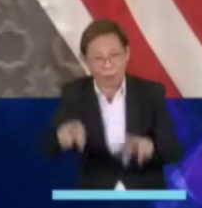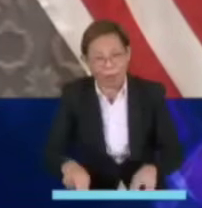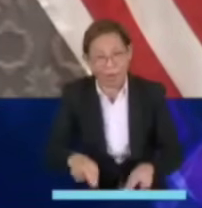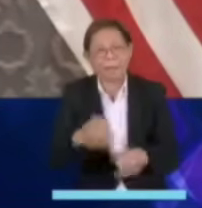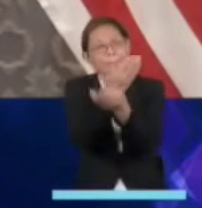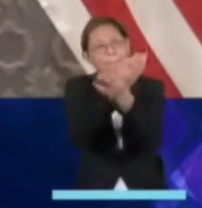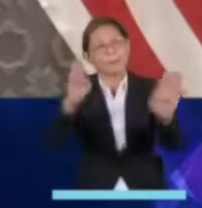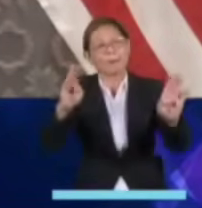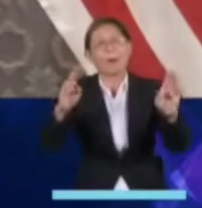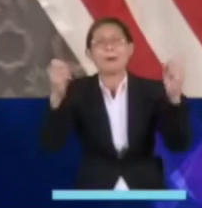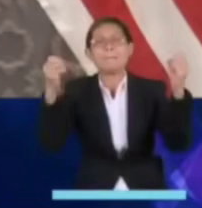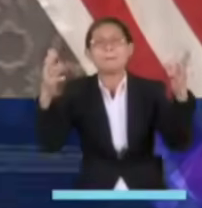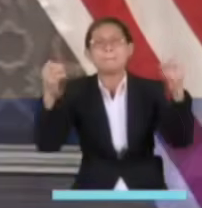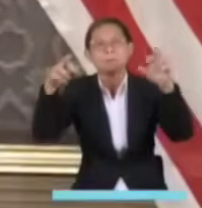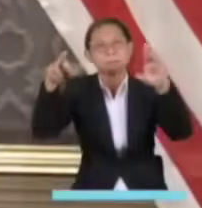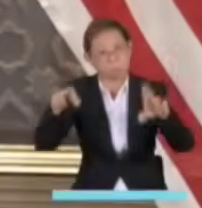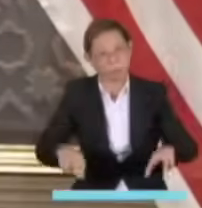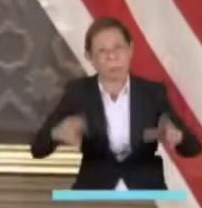majoriti rakyat.